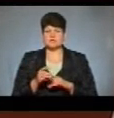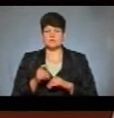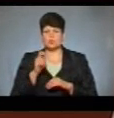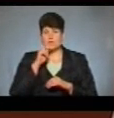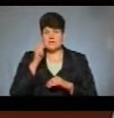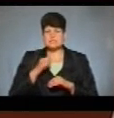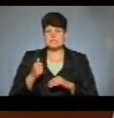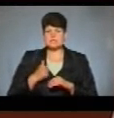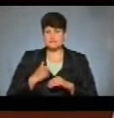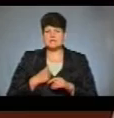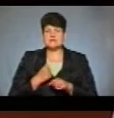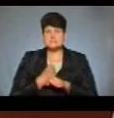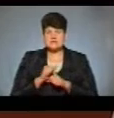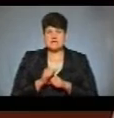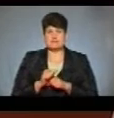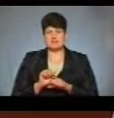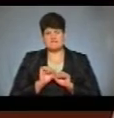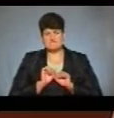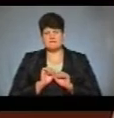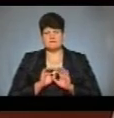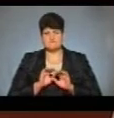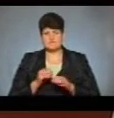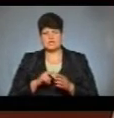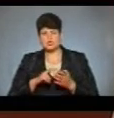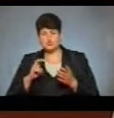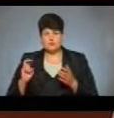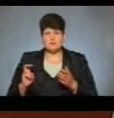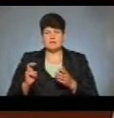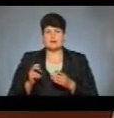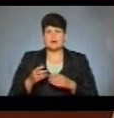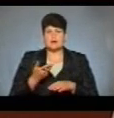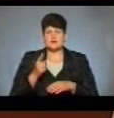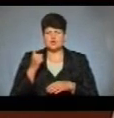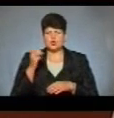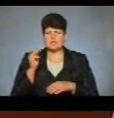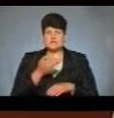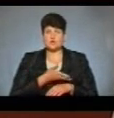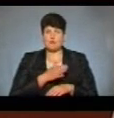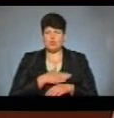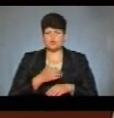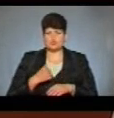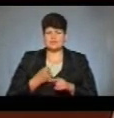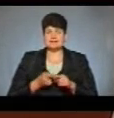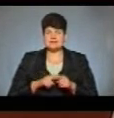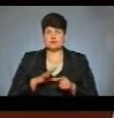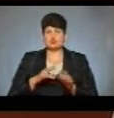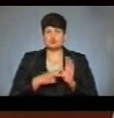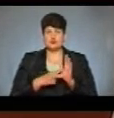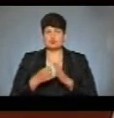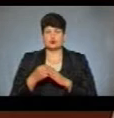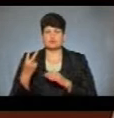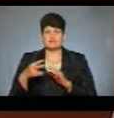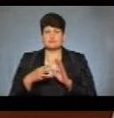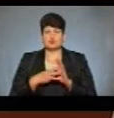Вони примусили відступити по всій лінії фронту більш як 100-тисячну польську армію. Це відбувалося з 7 по